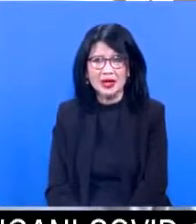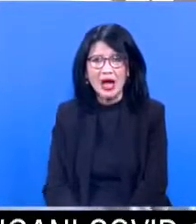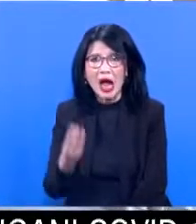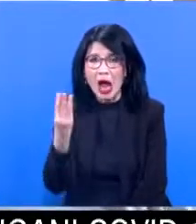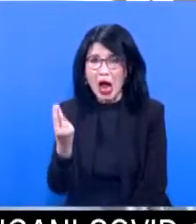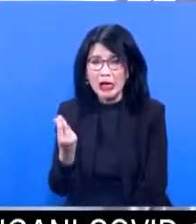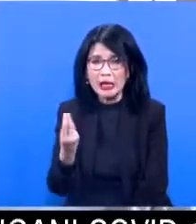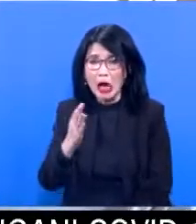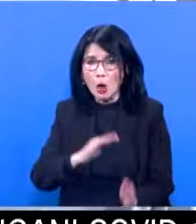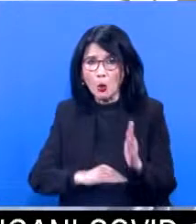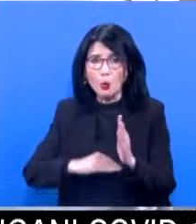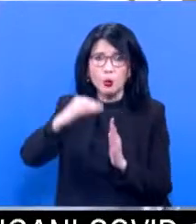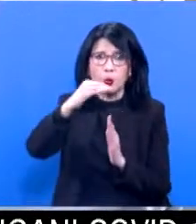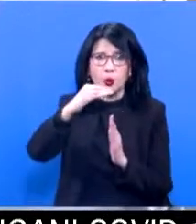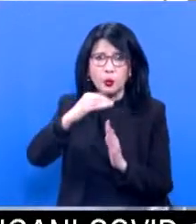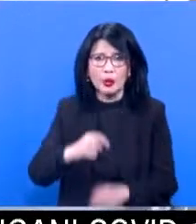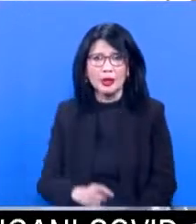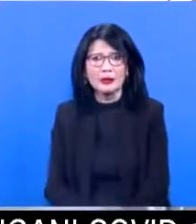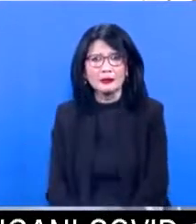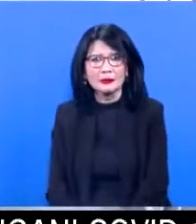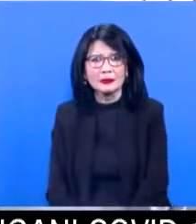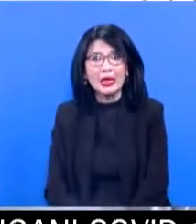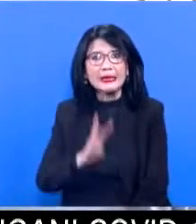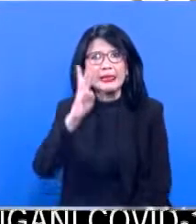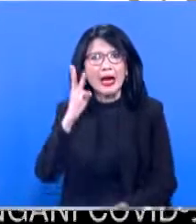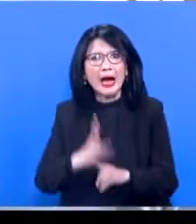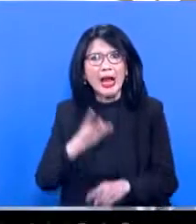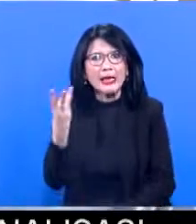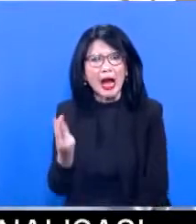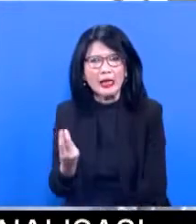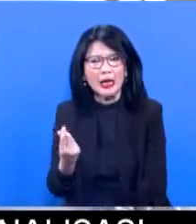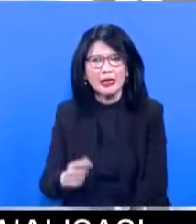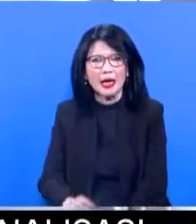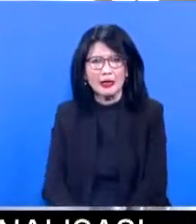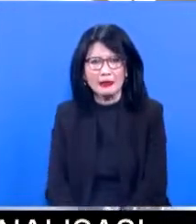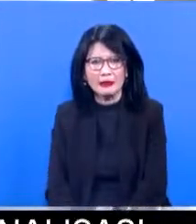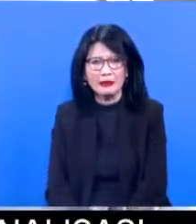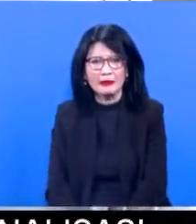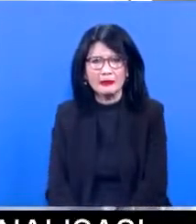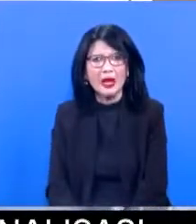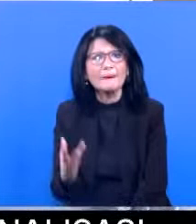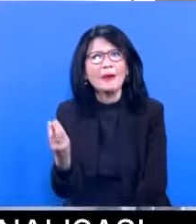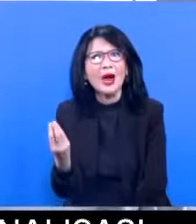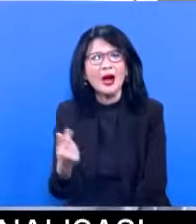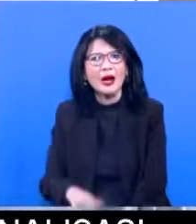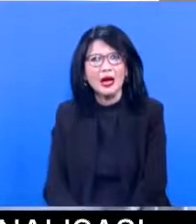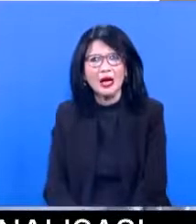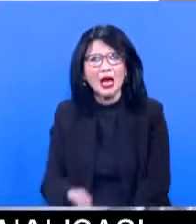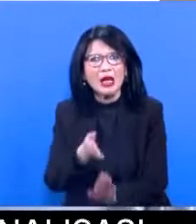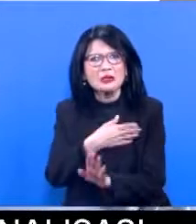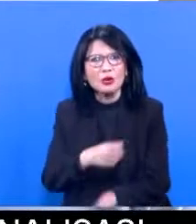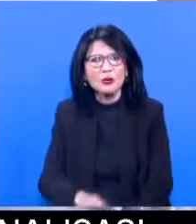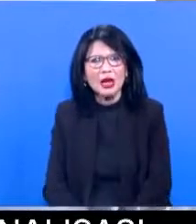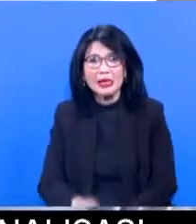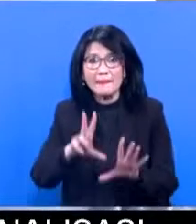harga tabung oksigen itu bisa mencapai 3 kali lipat. Dari sebelumnya dari harga? Sebelumnya, berapa Pak harga sebelumnya? Dari yang sebelumnya mungkin